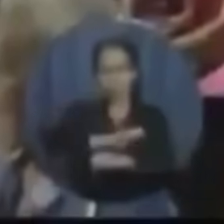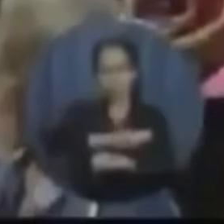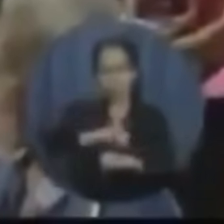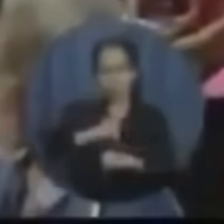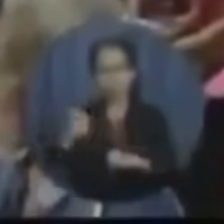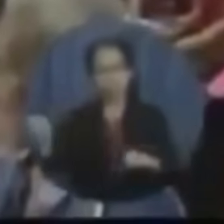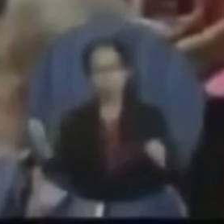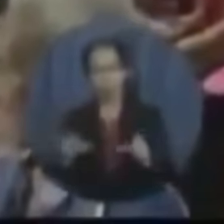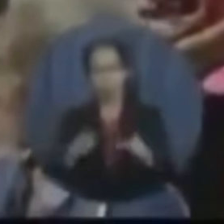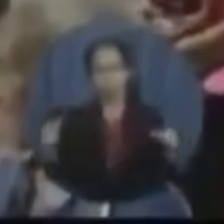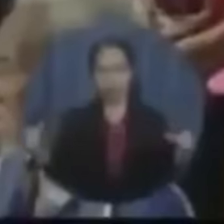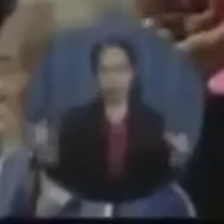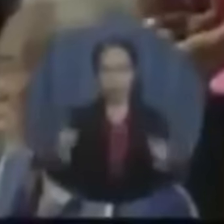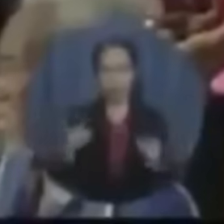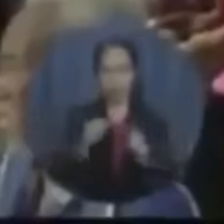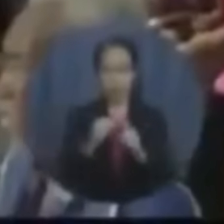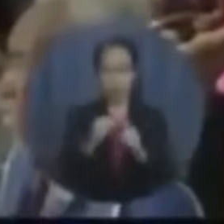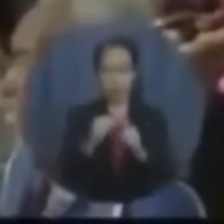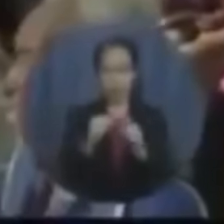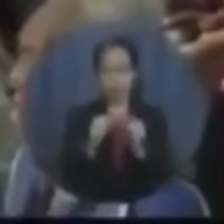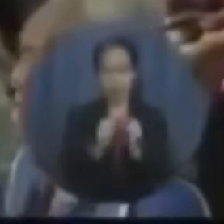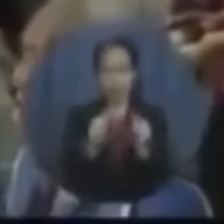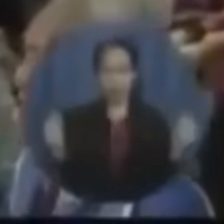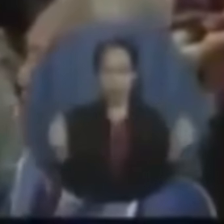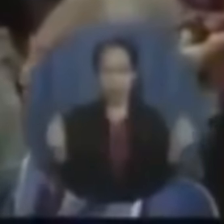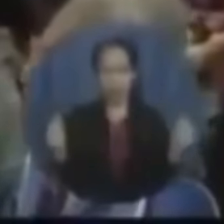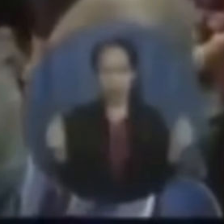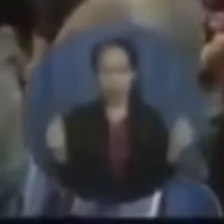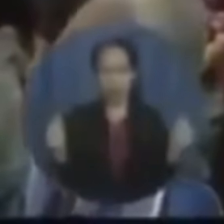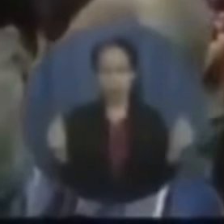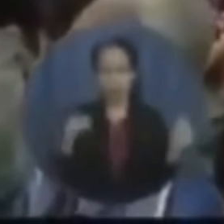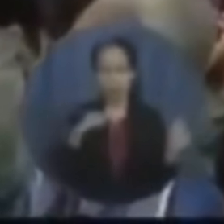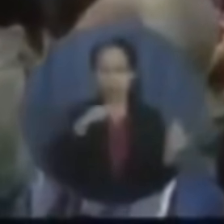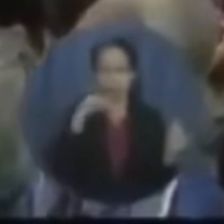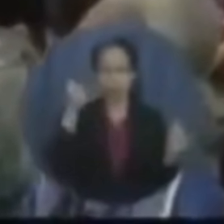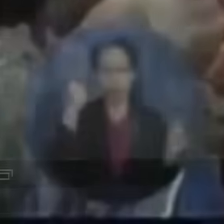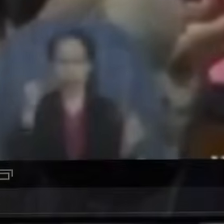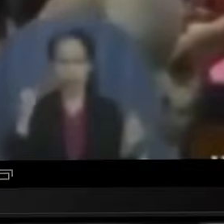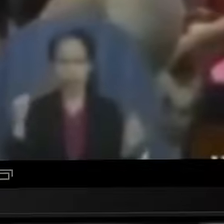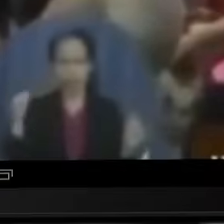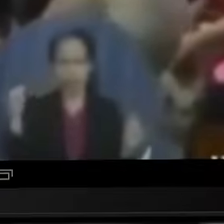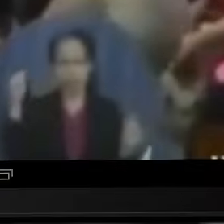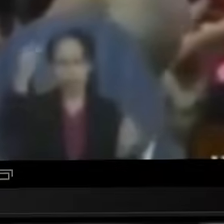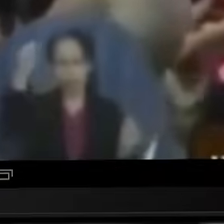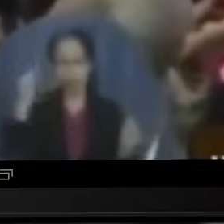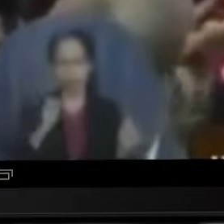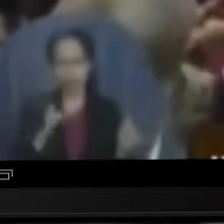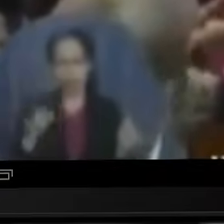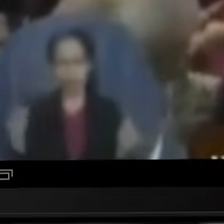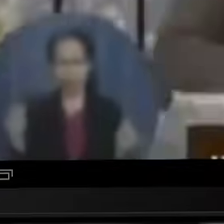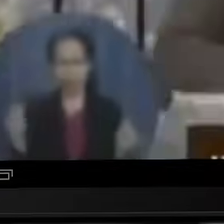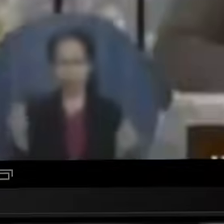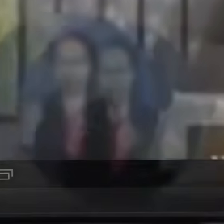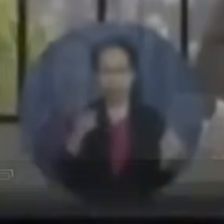anong wika, yung salitang anti, hindi yung anti na tiyahin, ano? Kasi ang spelling ng anti